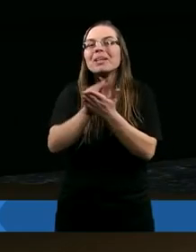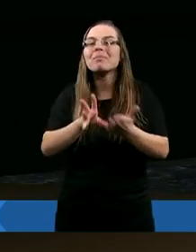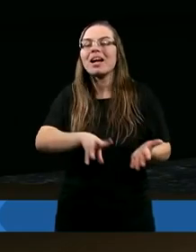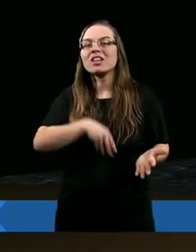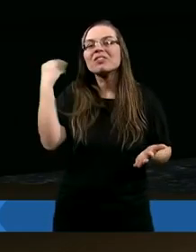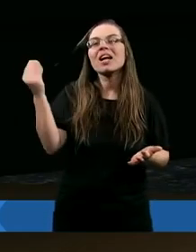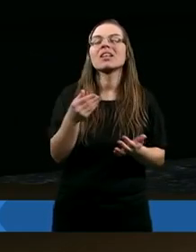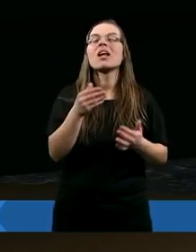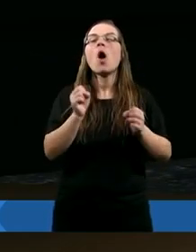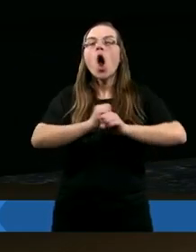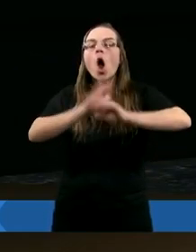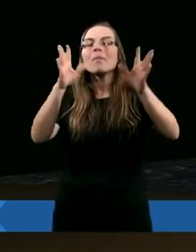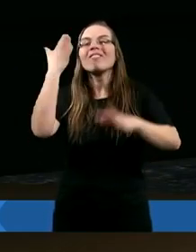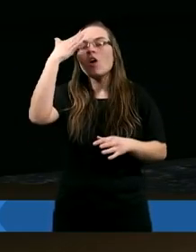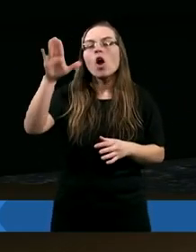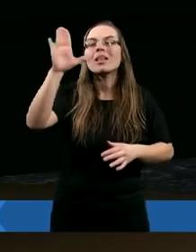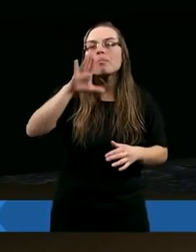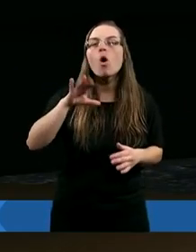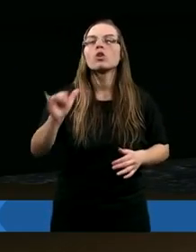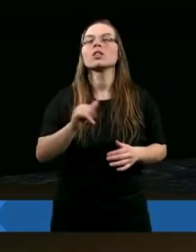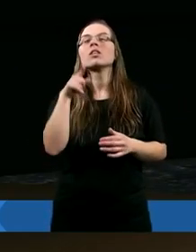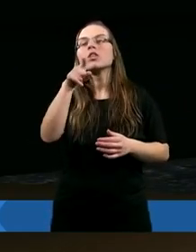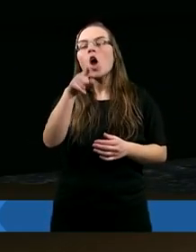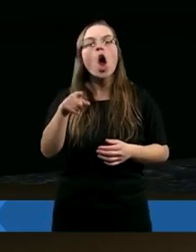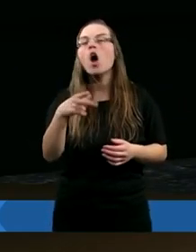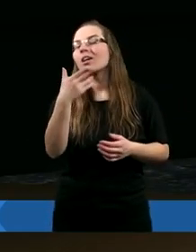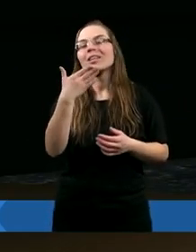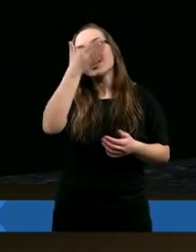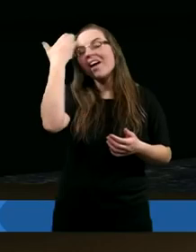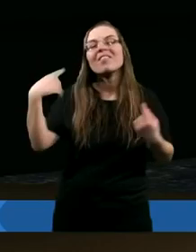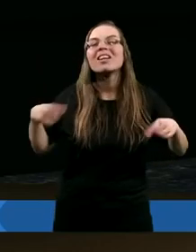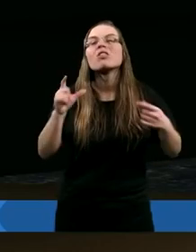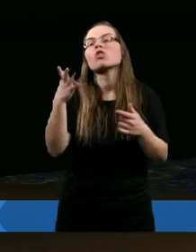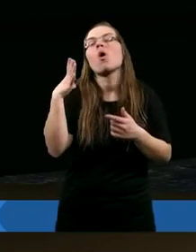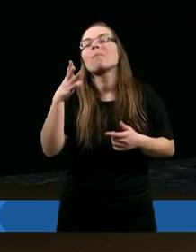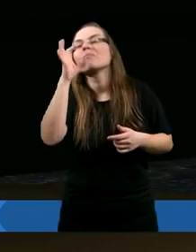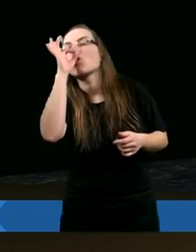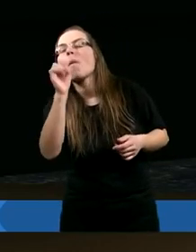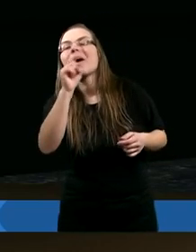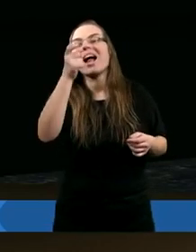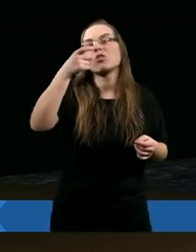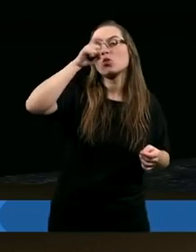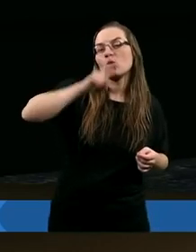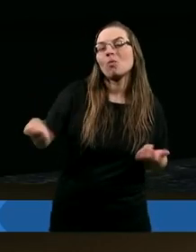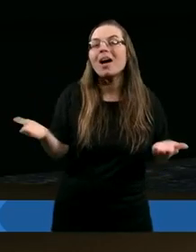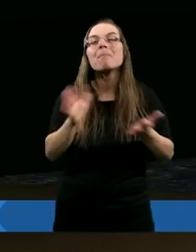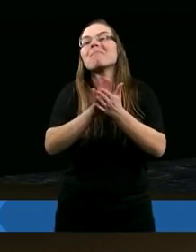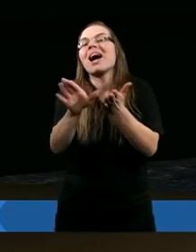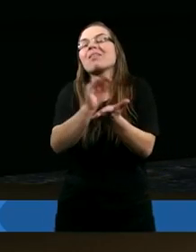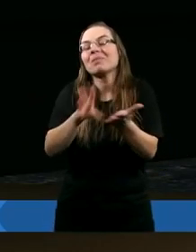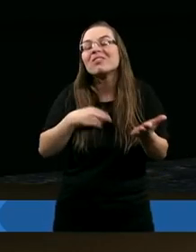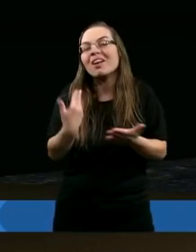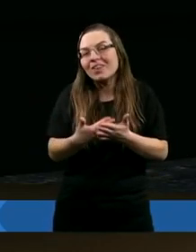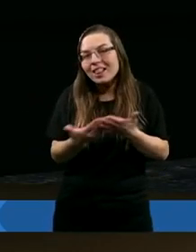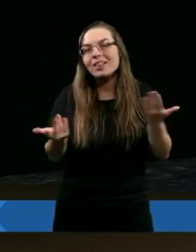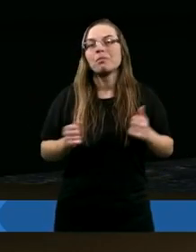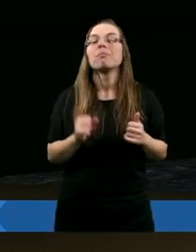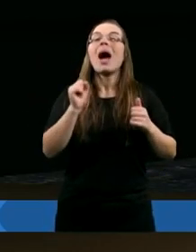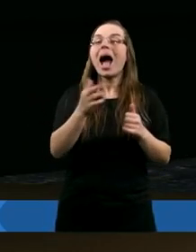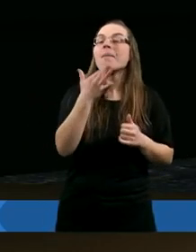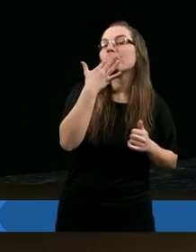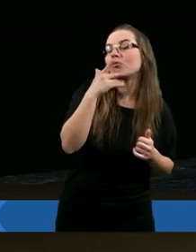Świętego, bez objawionej woli Bożej, to on nie wiedziałby, co jest dobre, a co złe. Bo